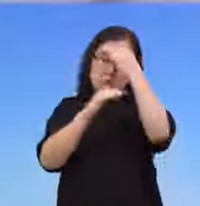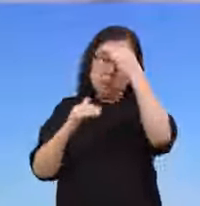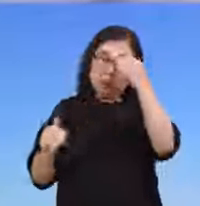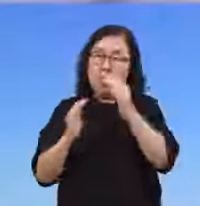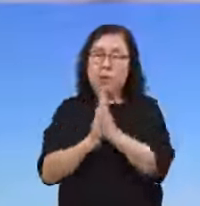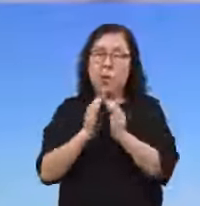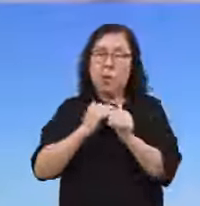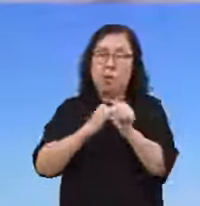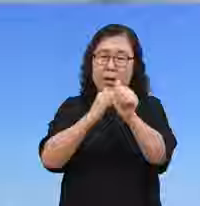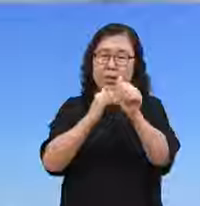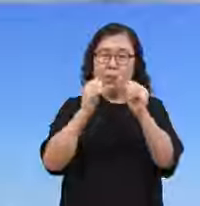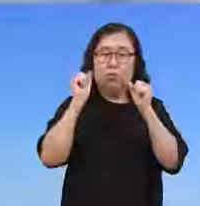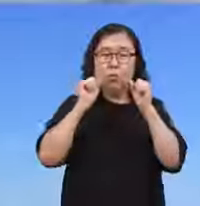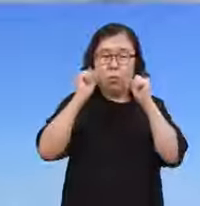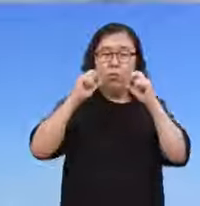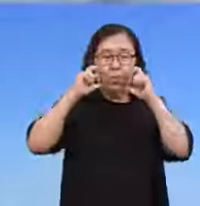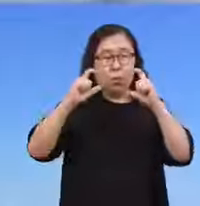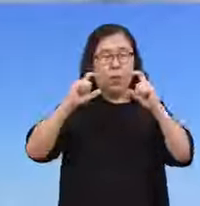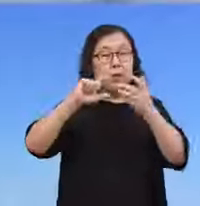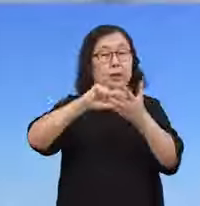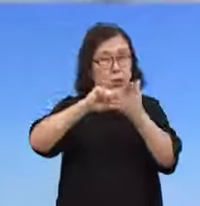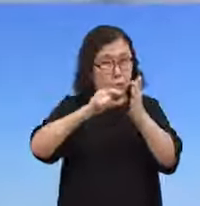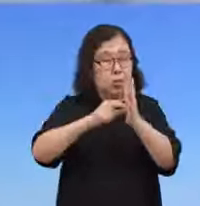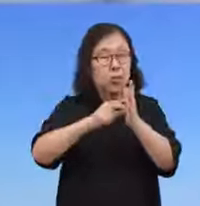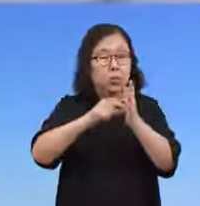파수 운동을 이제 선포한 그 즈음 같아요.